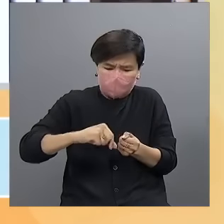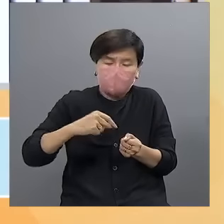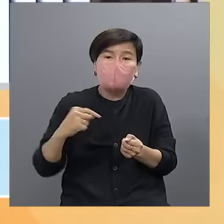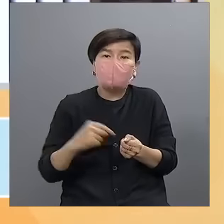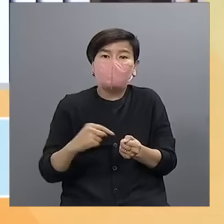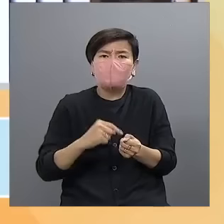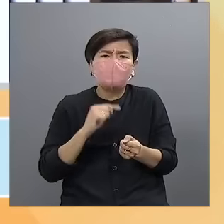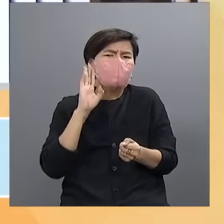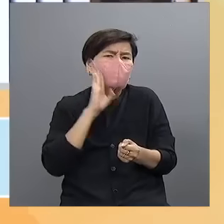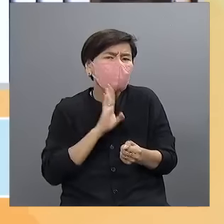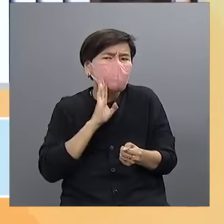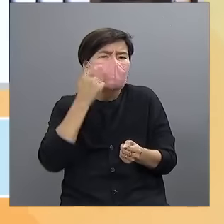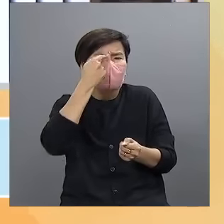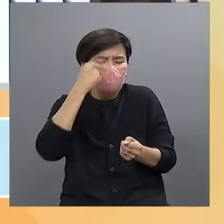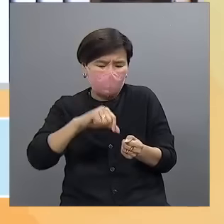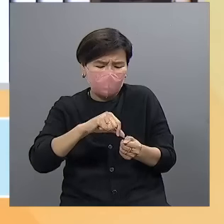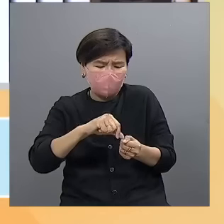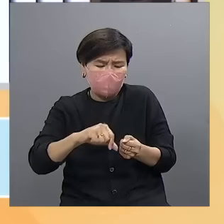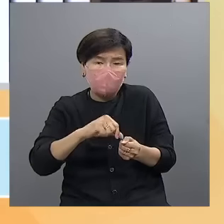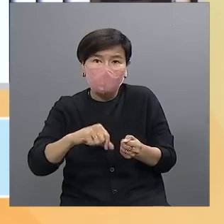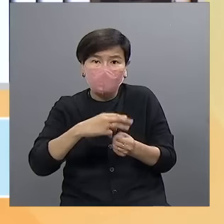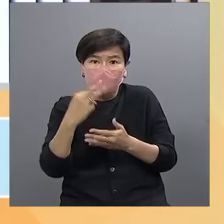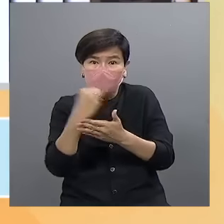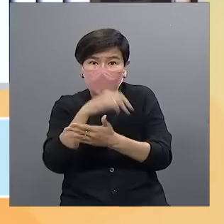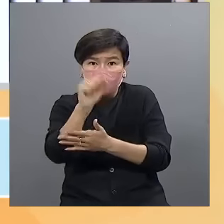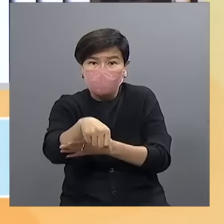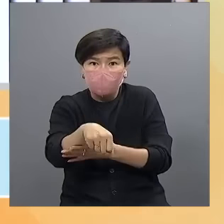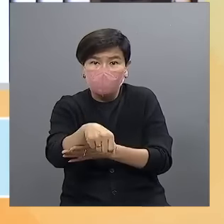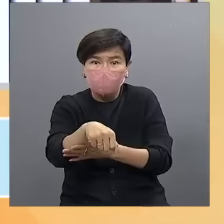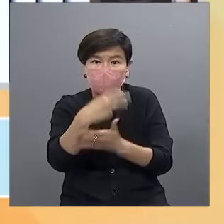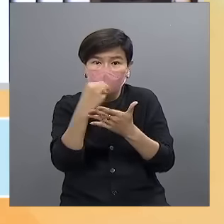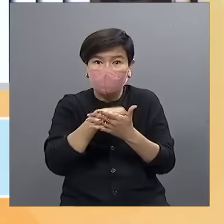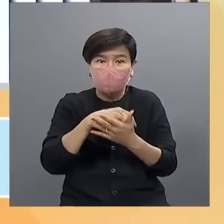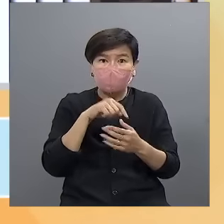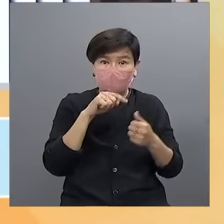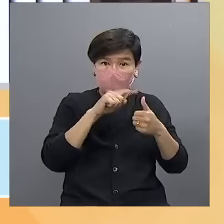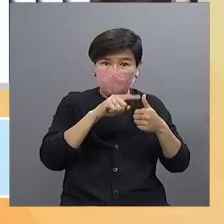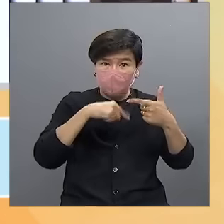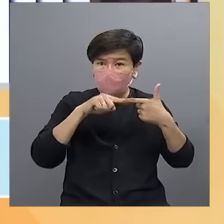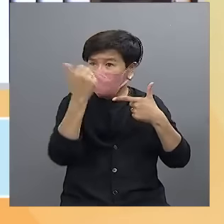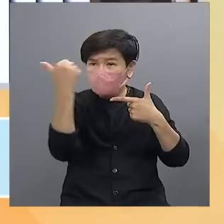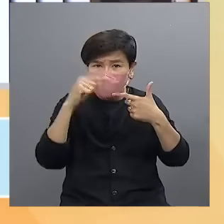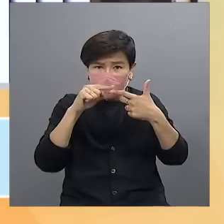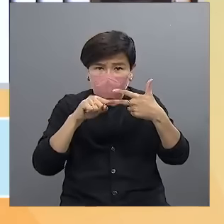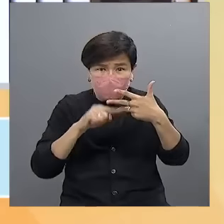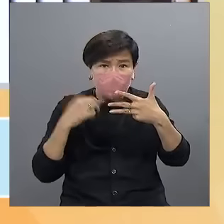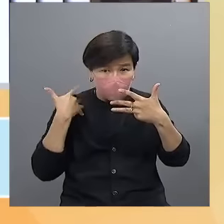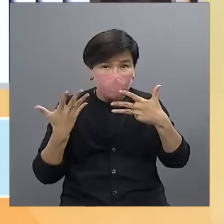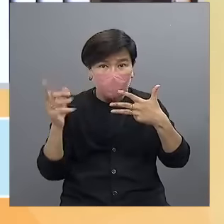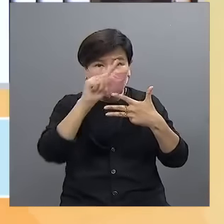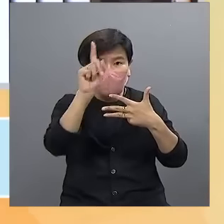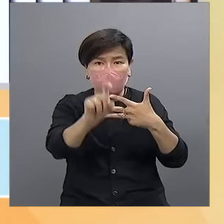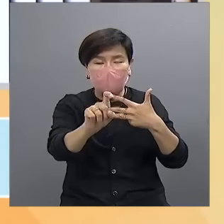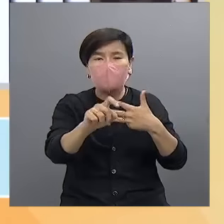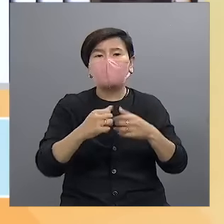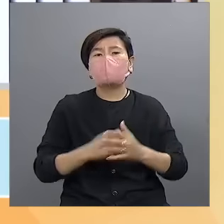ครับว่าเราเป็มะเร็หอวามันจะมีโลกอื่น ที่สามารแสดงอาการแบบนี้อมาไดดวยเหอนกนะครับครับจงๆ ส่นใหญ่ insanlar เธา